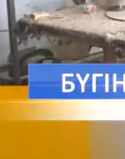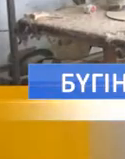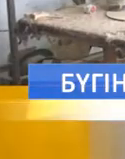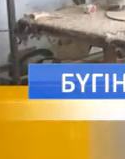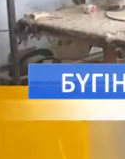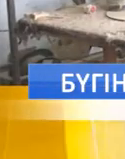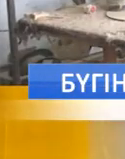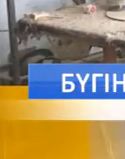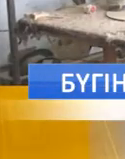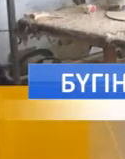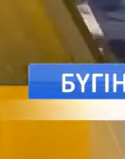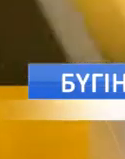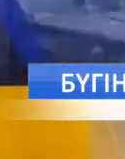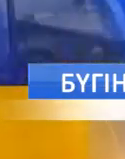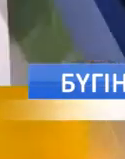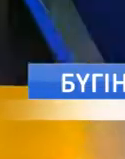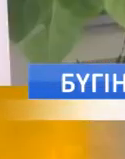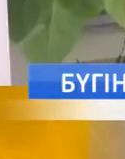цехін кеңейтіп, ісін ілгерілетті.